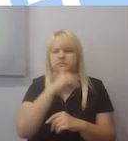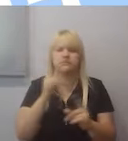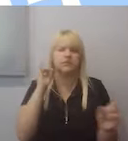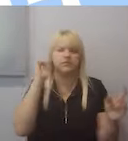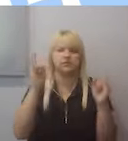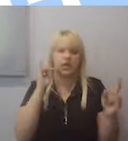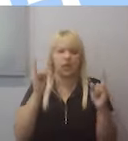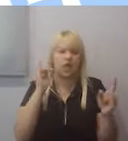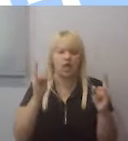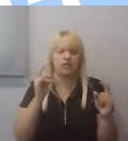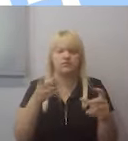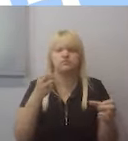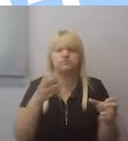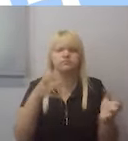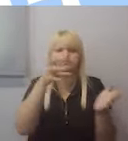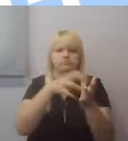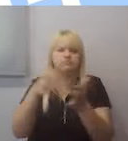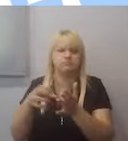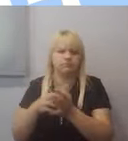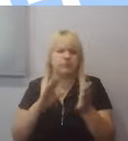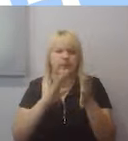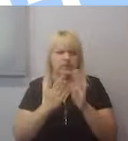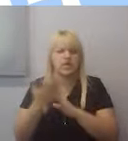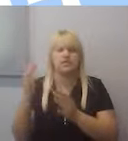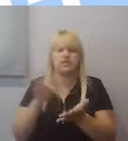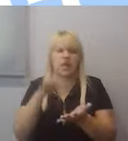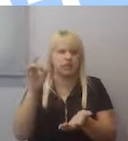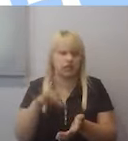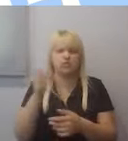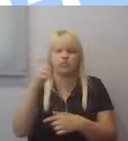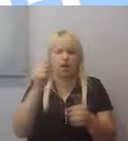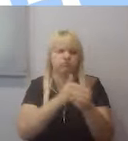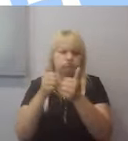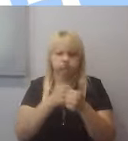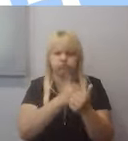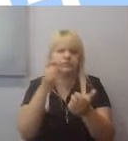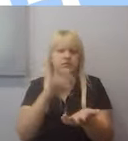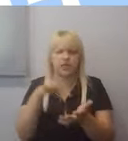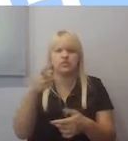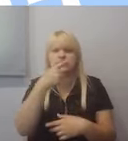izvītotas pilsētas centros vairāk blīvi apdzīvotās vietās kopumā tās ir 164